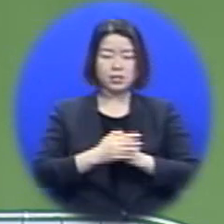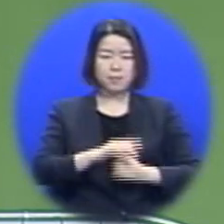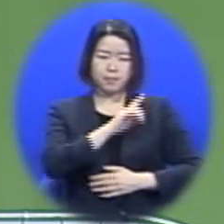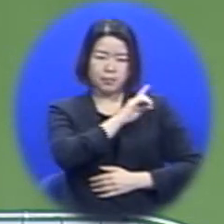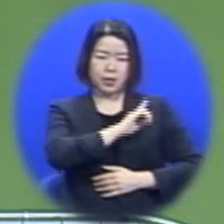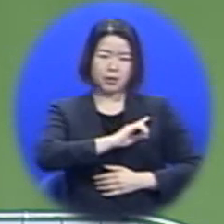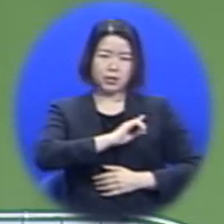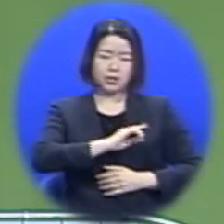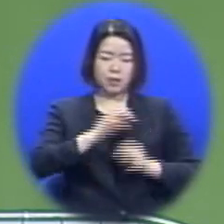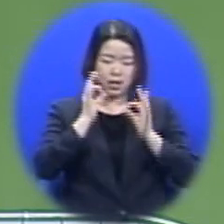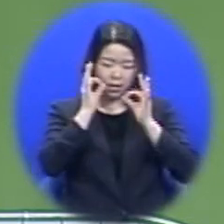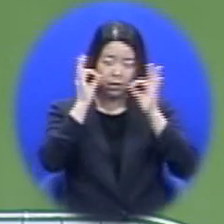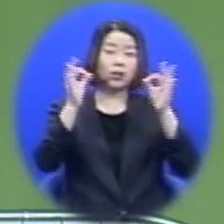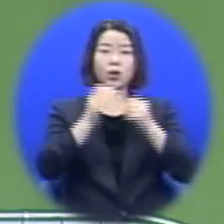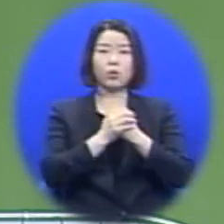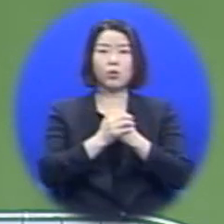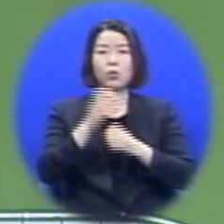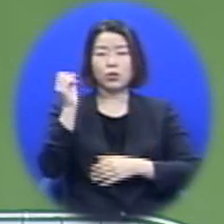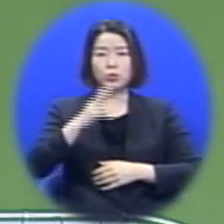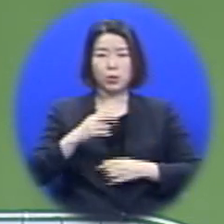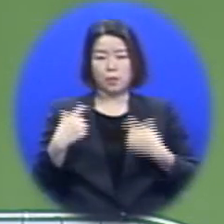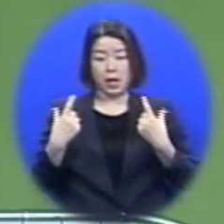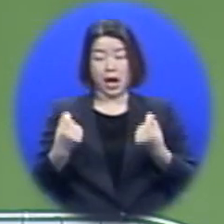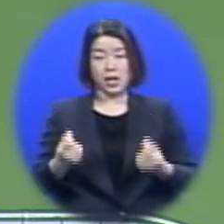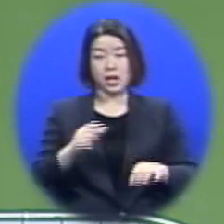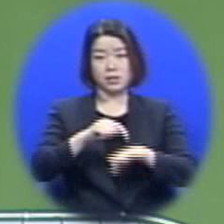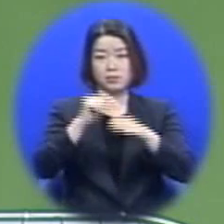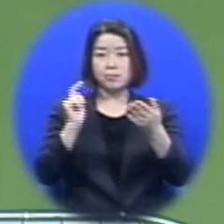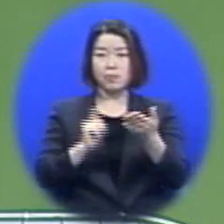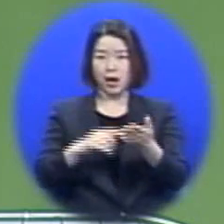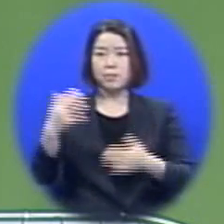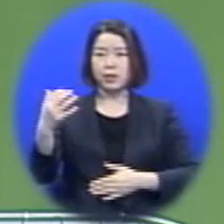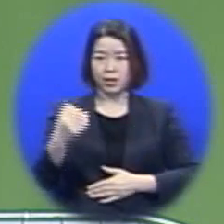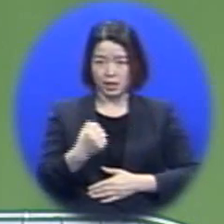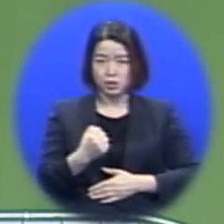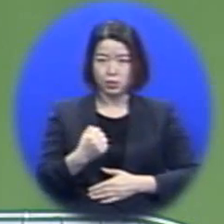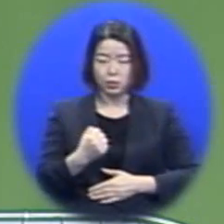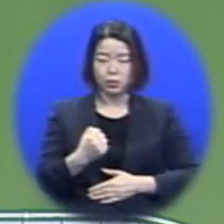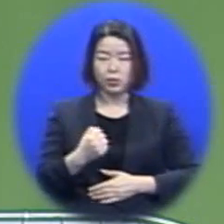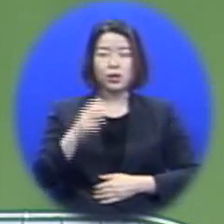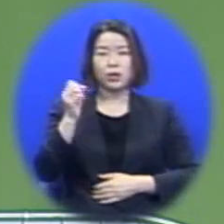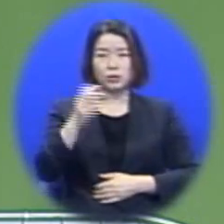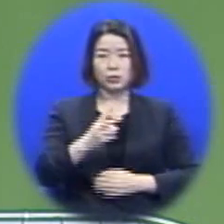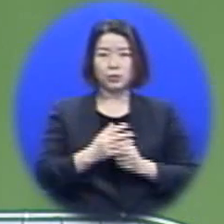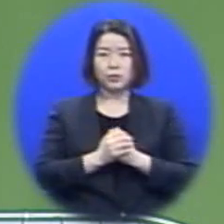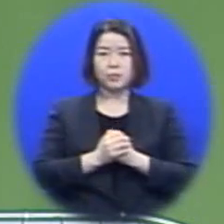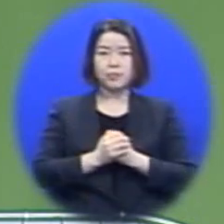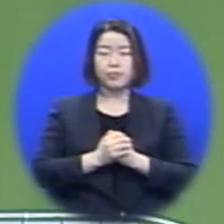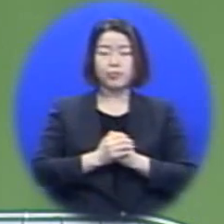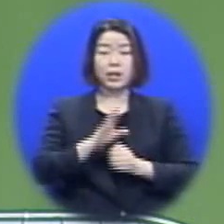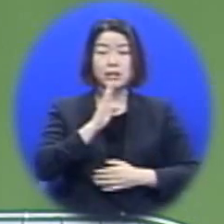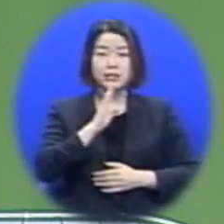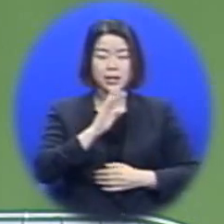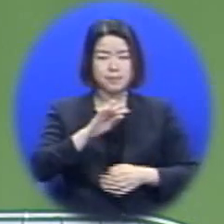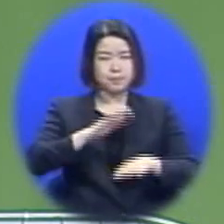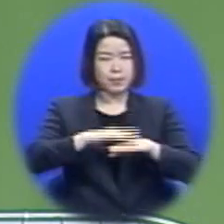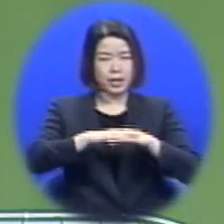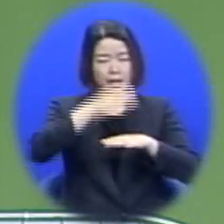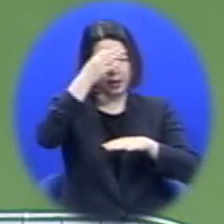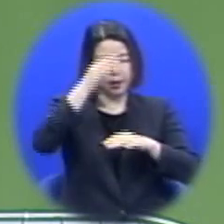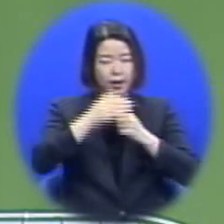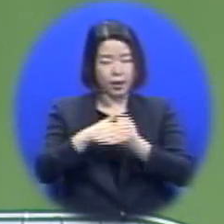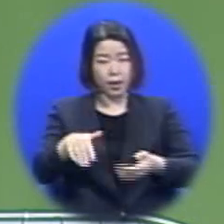성실하고 그리고 한결같은 마음으로 그리고 아주 참 솜씨가 좋은